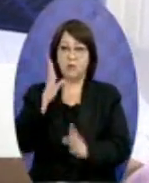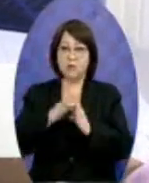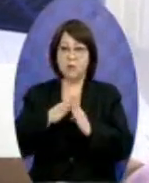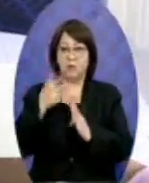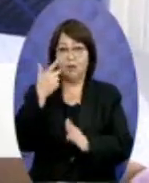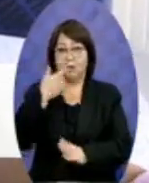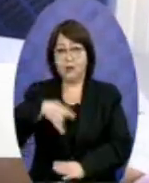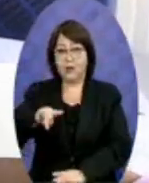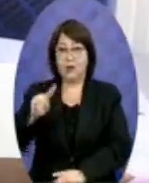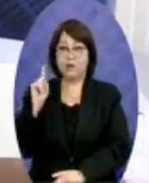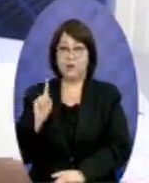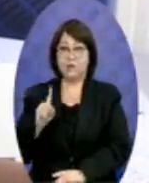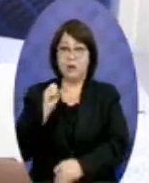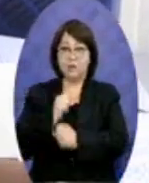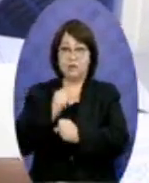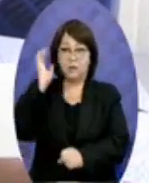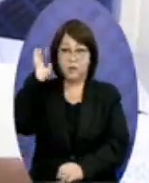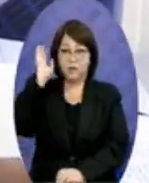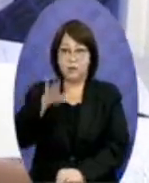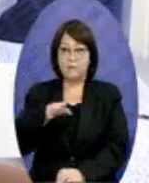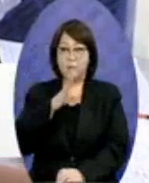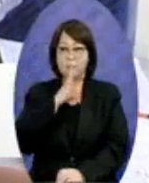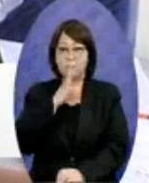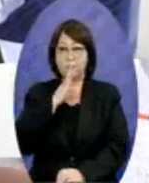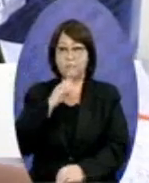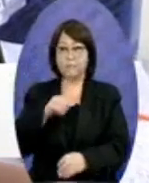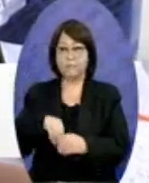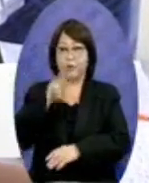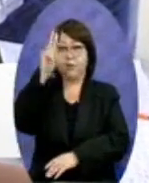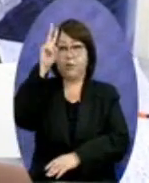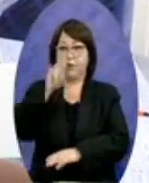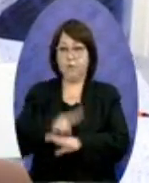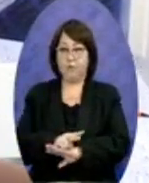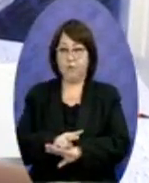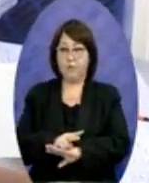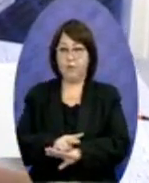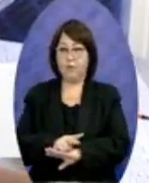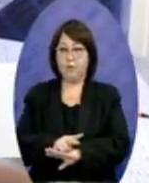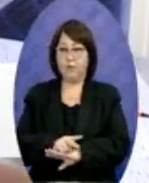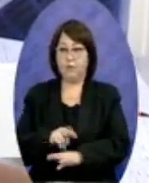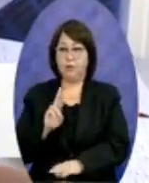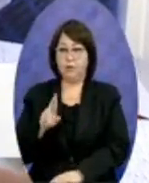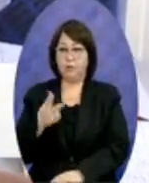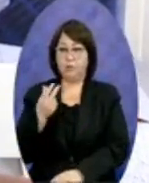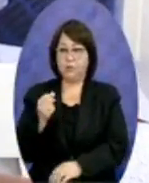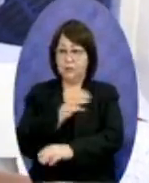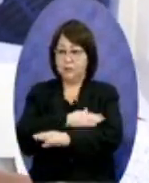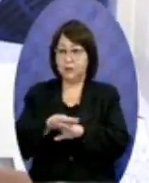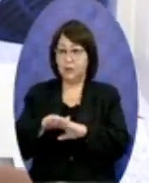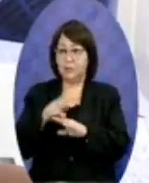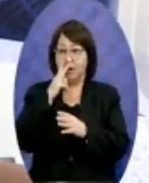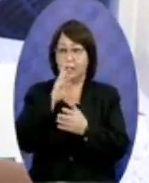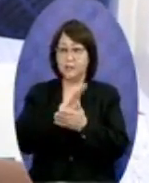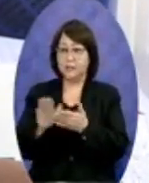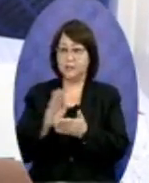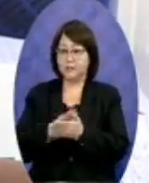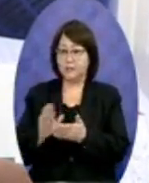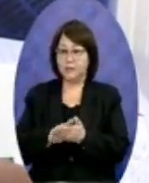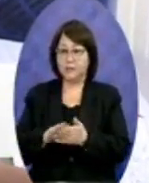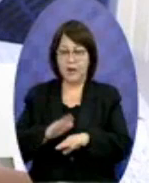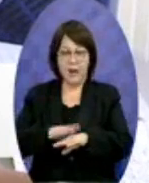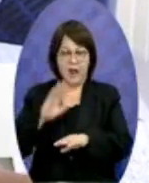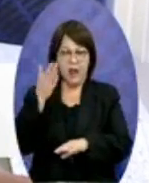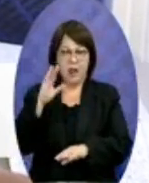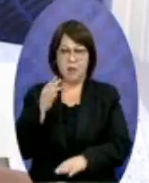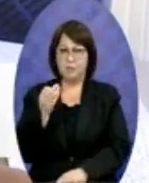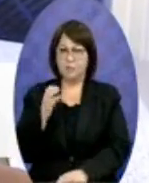гараад ажлын хугацаандаа л гарах гэж байгаа талтраад унчлаа. Тэгвэл тодорхой хэмжээний бас зам аргагүй цэвэрхэн байх хэвээр тодорхой ажилчид